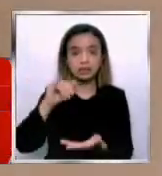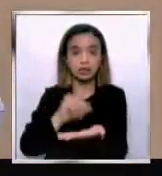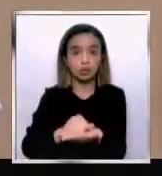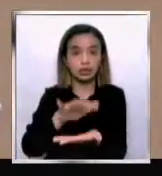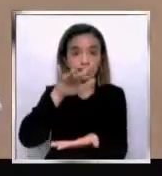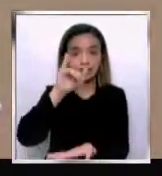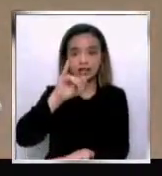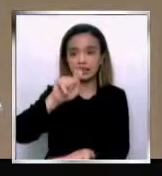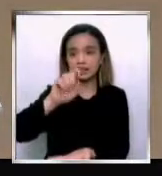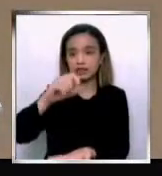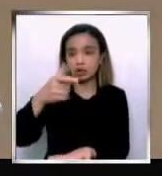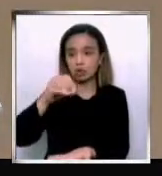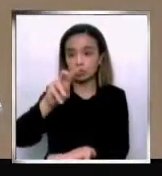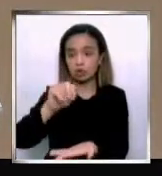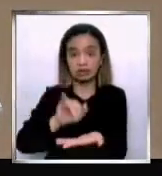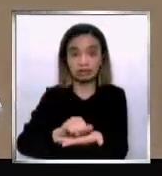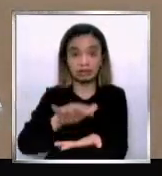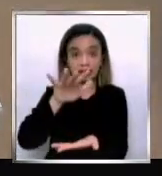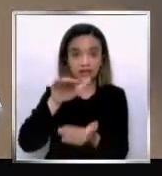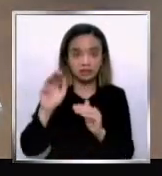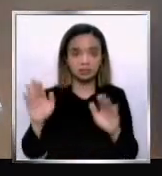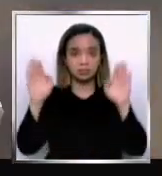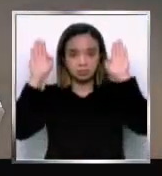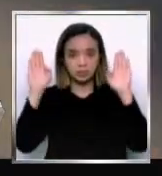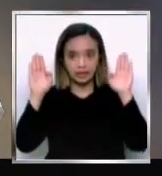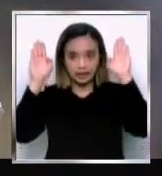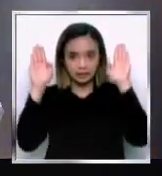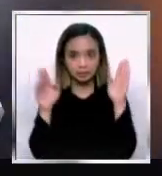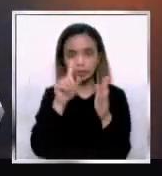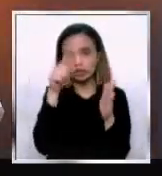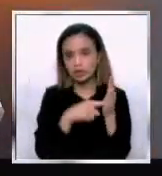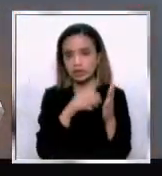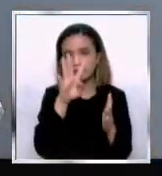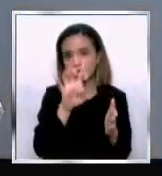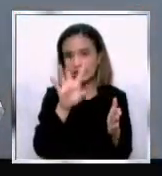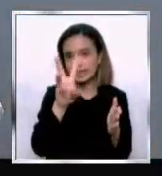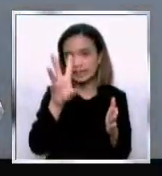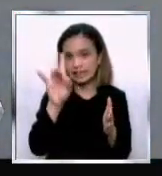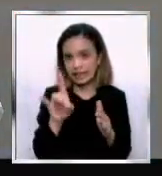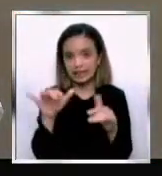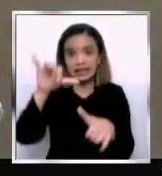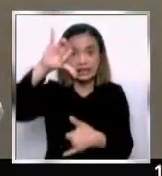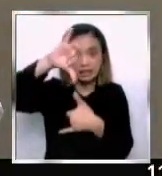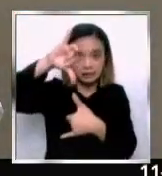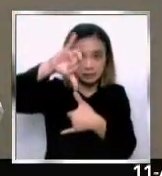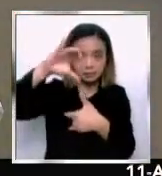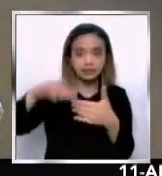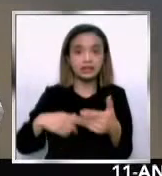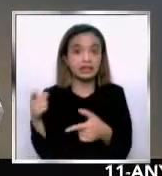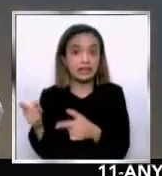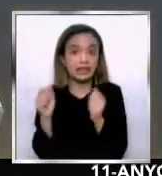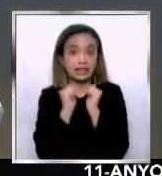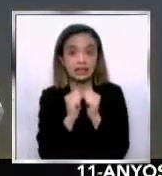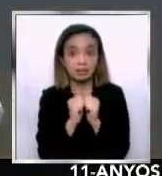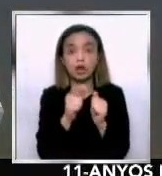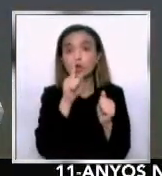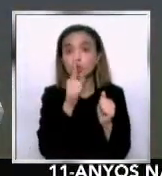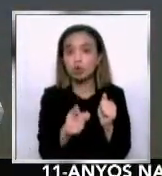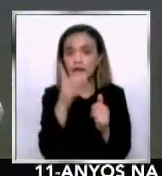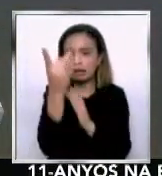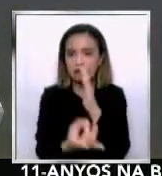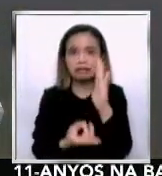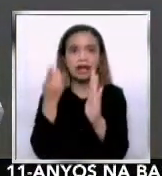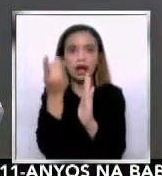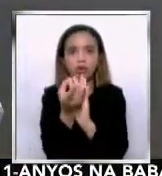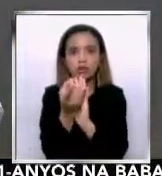1,846 meters above sea level. Si Shara at kanyang mga kasama, halos 8 oras nag-hike